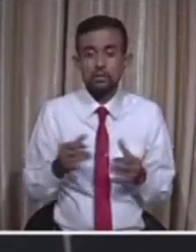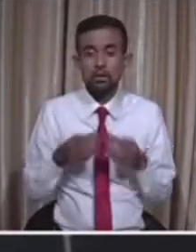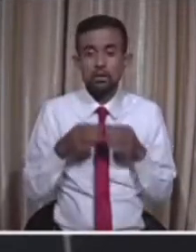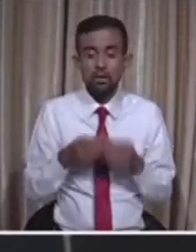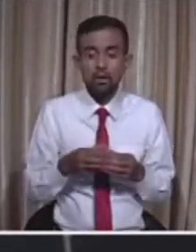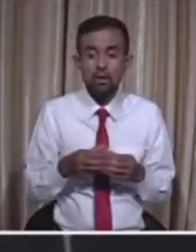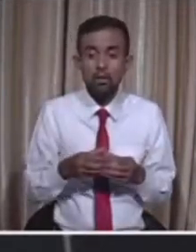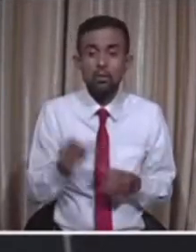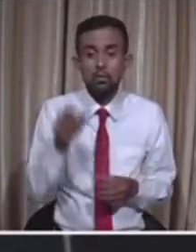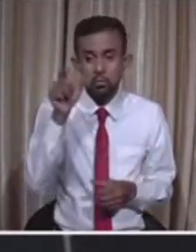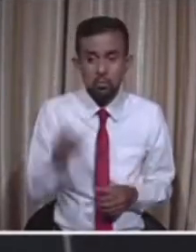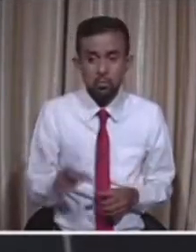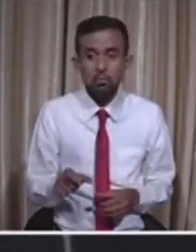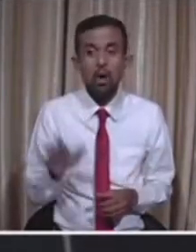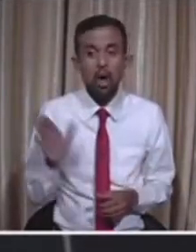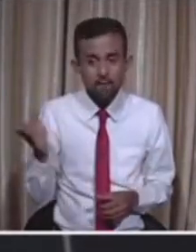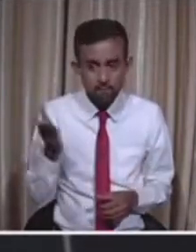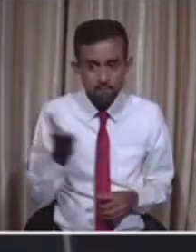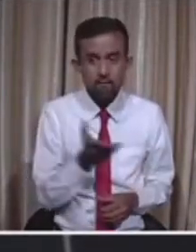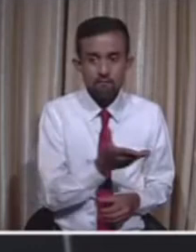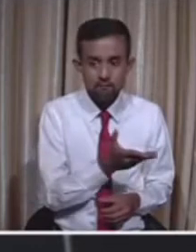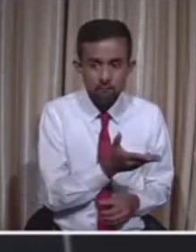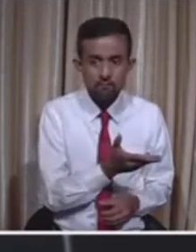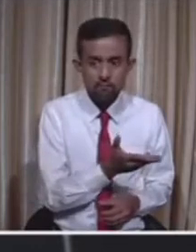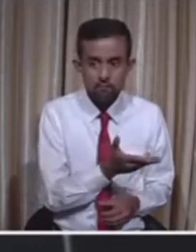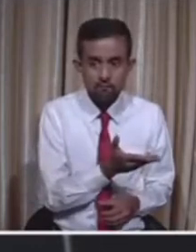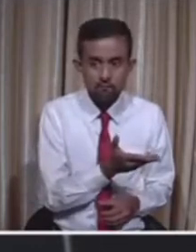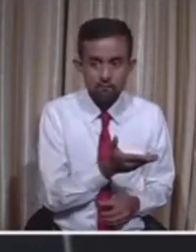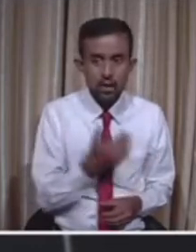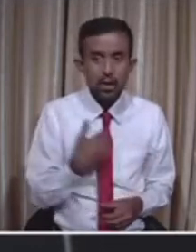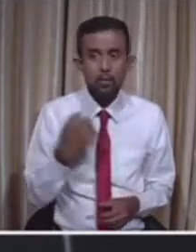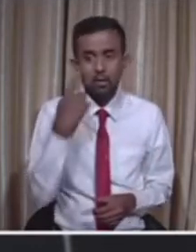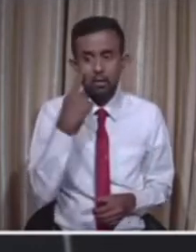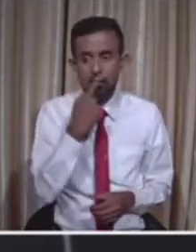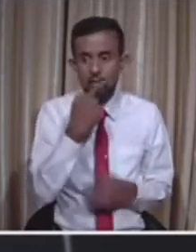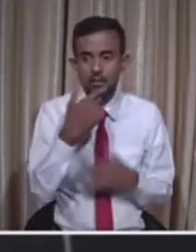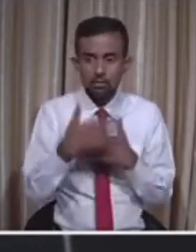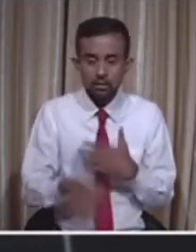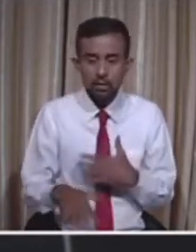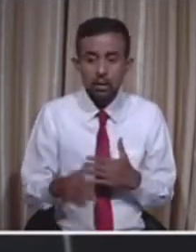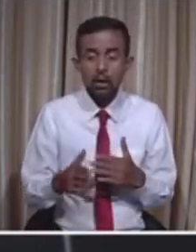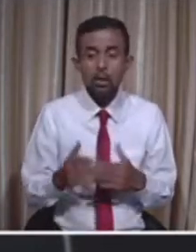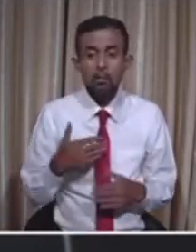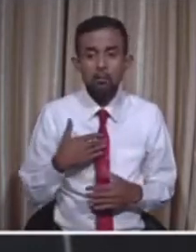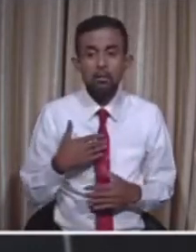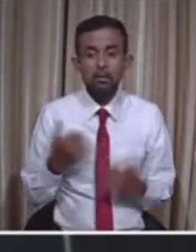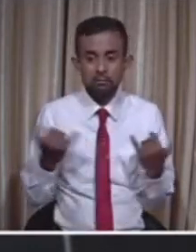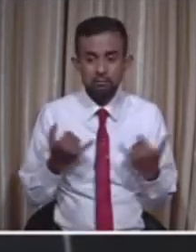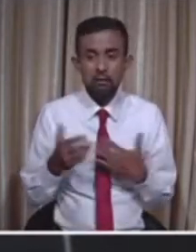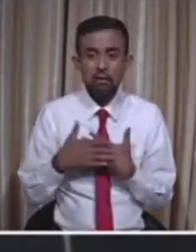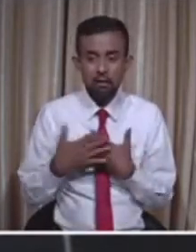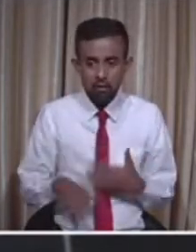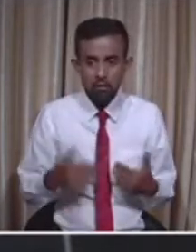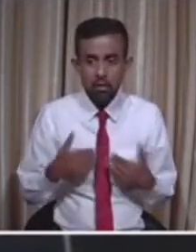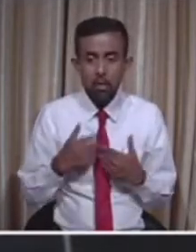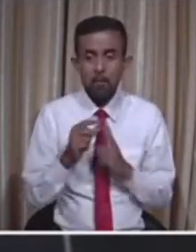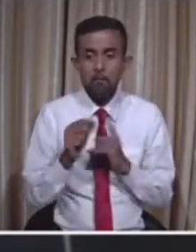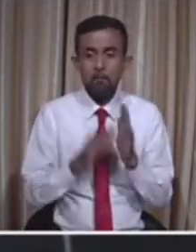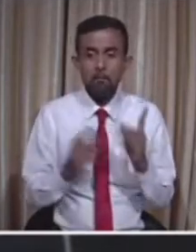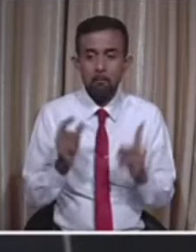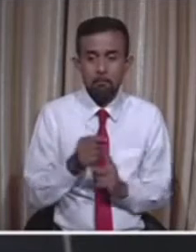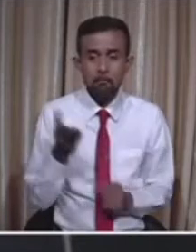අදම පුජ්‍යලෝ නොහිටියා නෙවෙයි ඒ නිසා අපි ඒක අත්දැක්කා ඒ ඇමරිකා මාත්‍යක්කා මේ පාර්ලිමේන්තුවේ